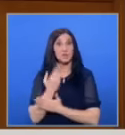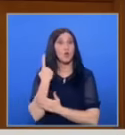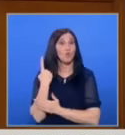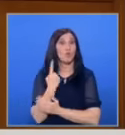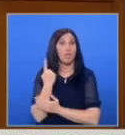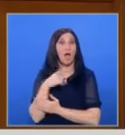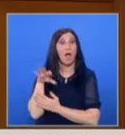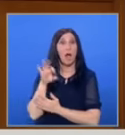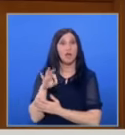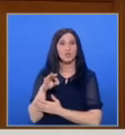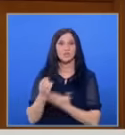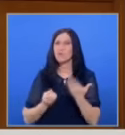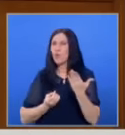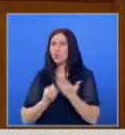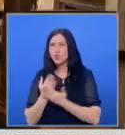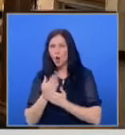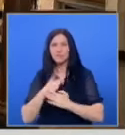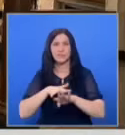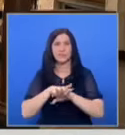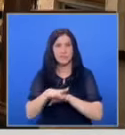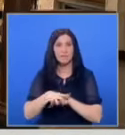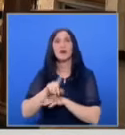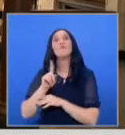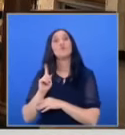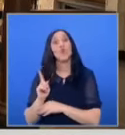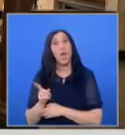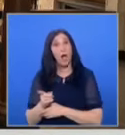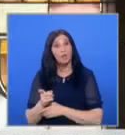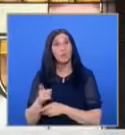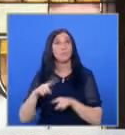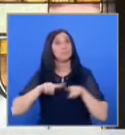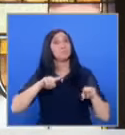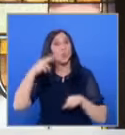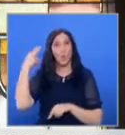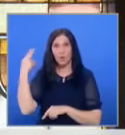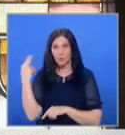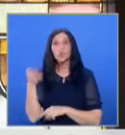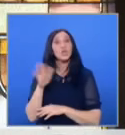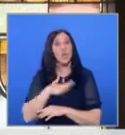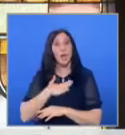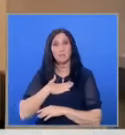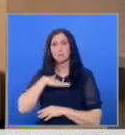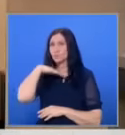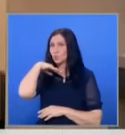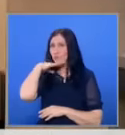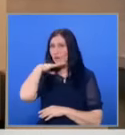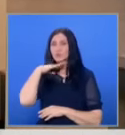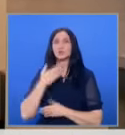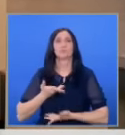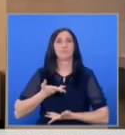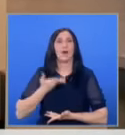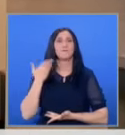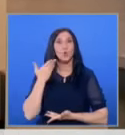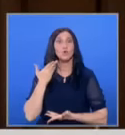една качествено нова система, в която прокуратурата ще има достатъчен